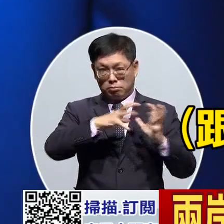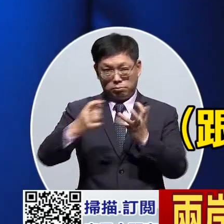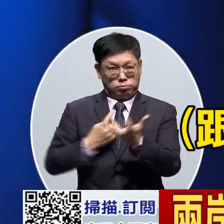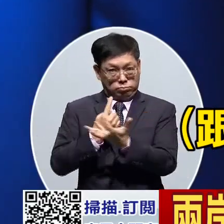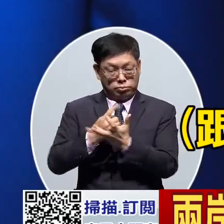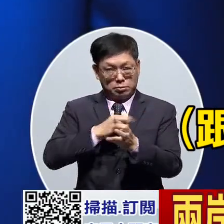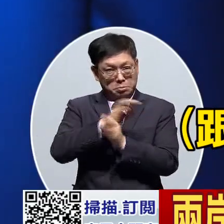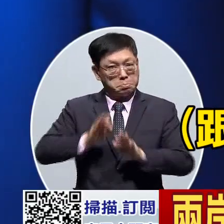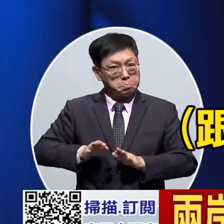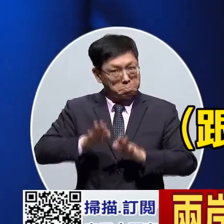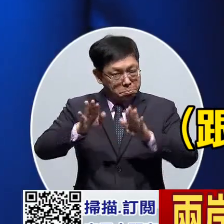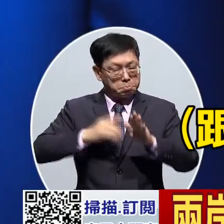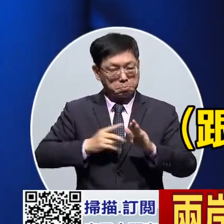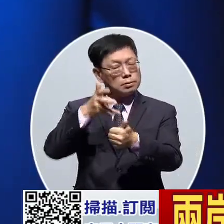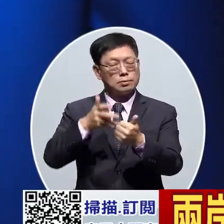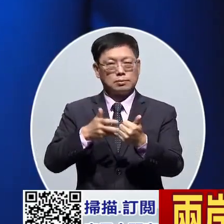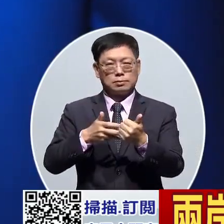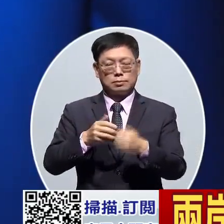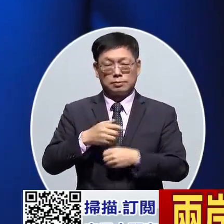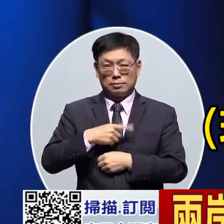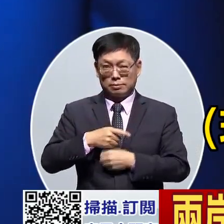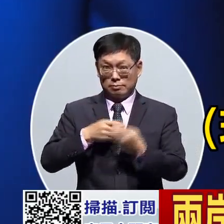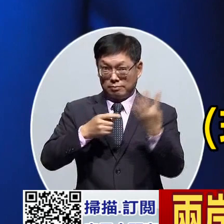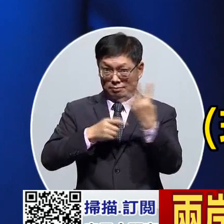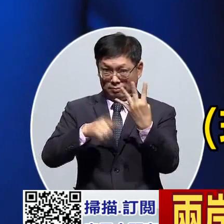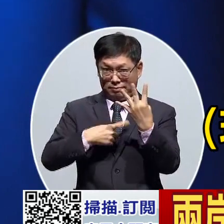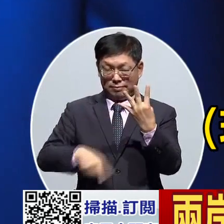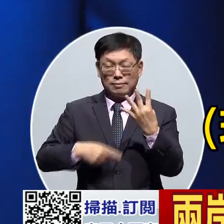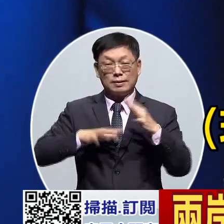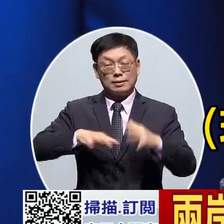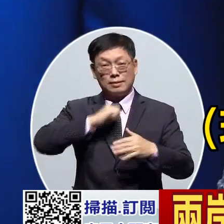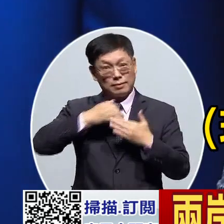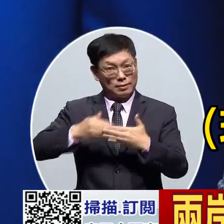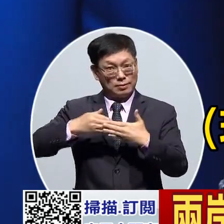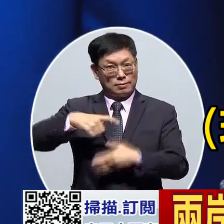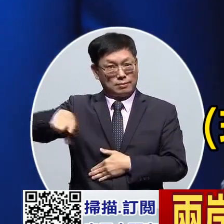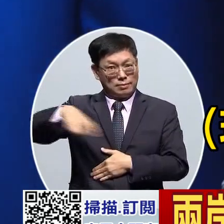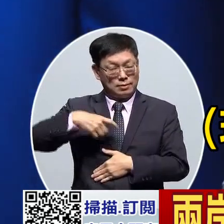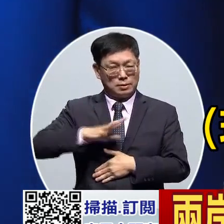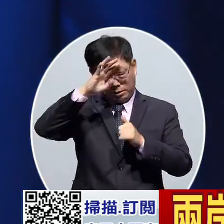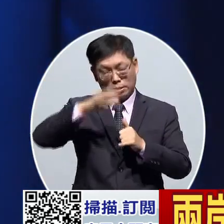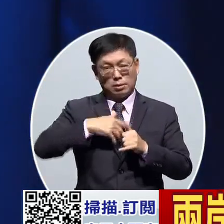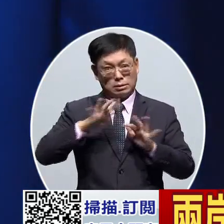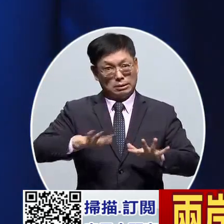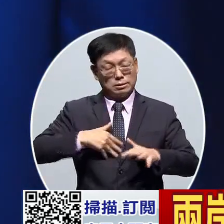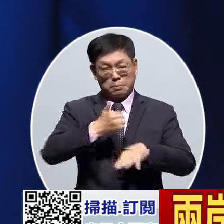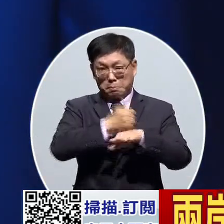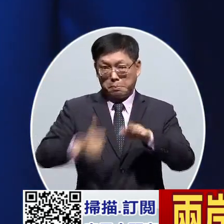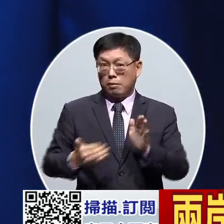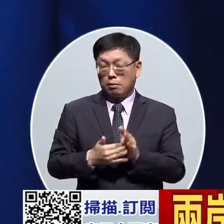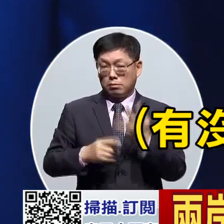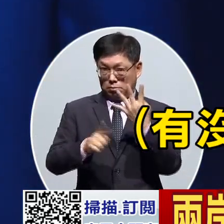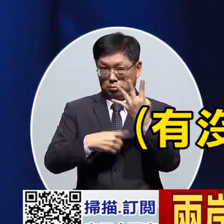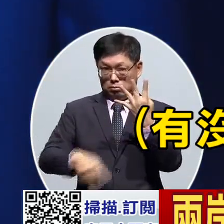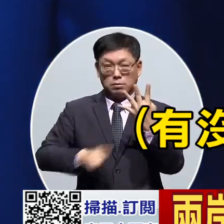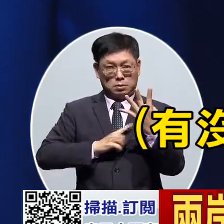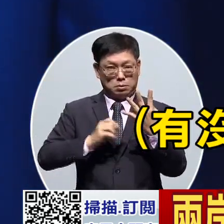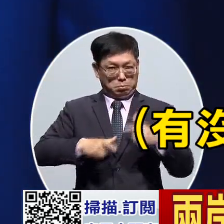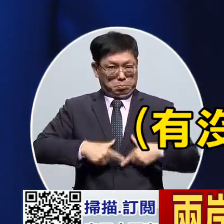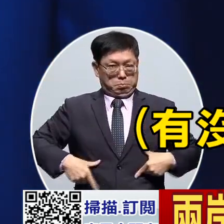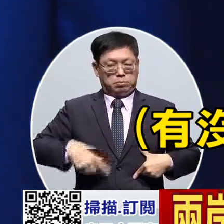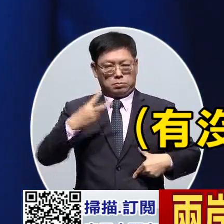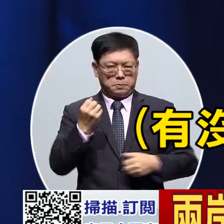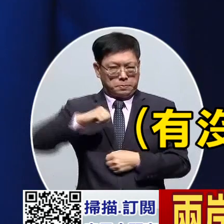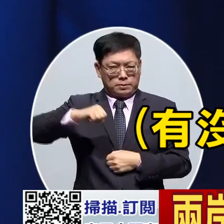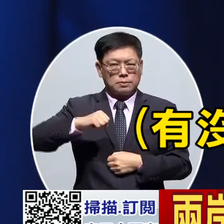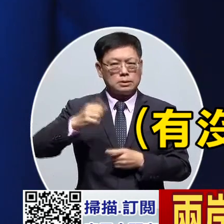经贸发展开创很大的空间啊。想请问四位啊，现在两岸关系啊如此的严峻啊，那四位当党主席有没有勇气啊去